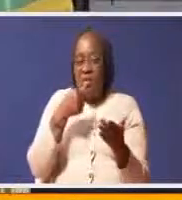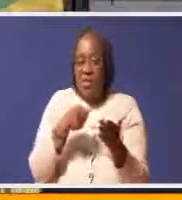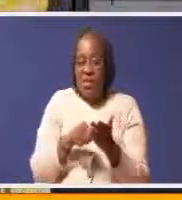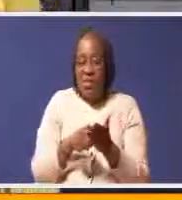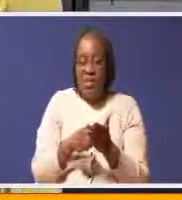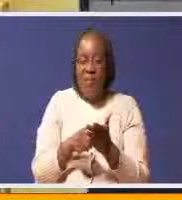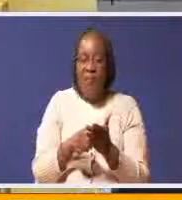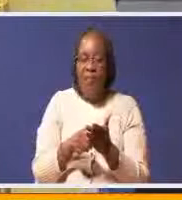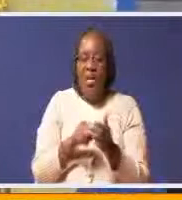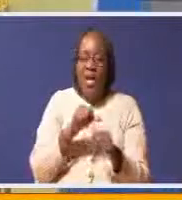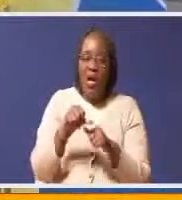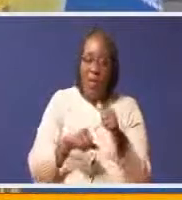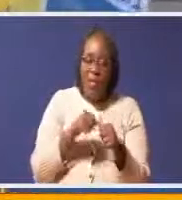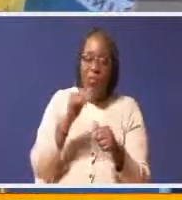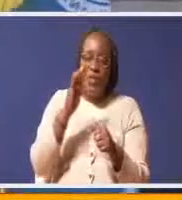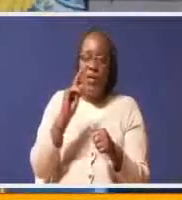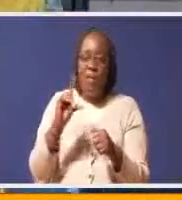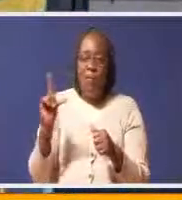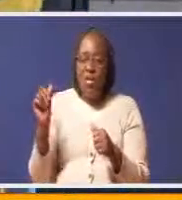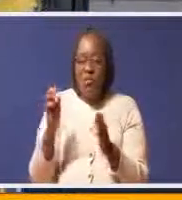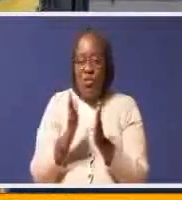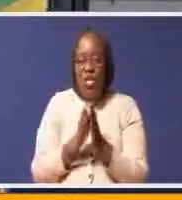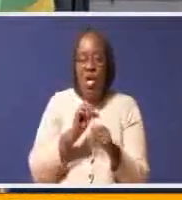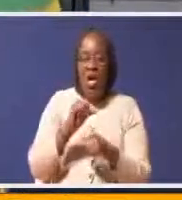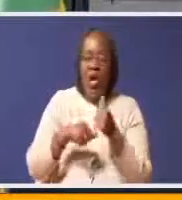ESCC, mantoja pending bills, mantoja